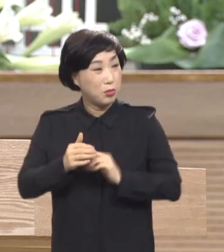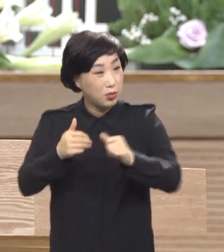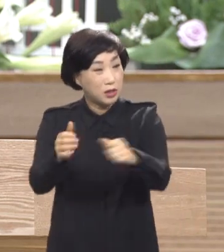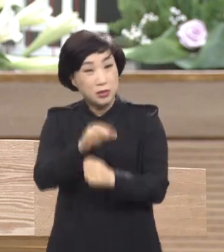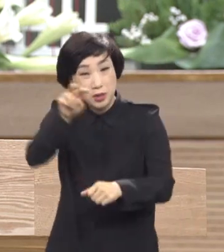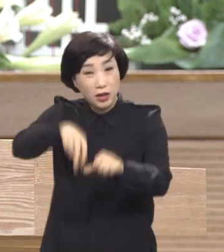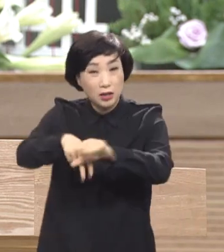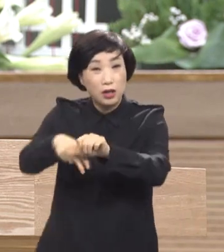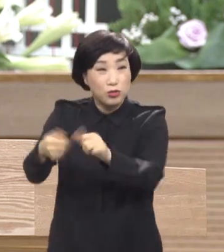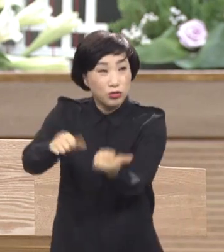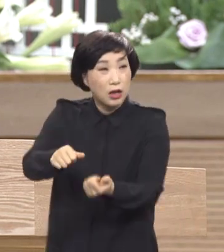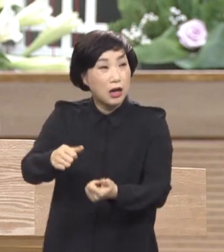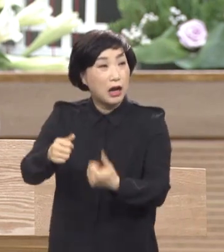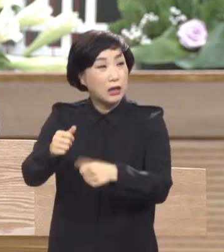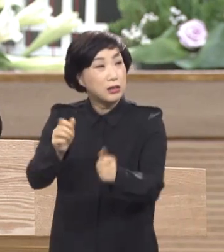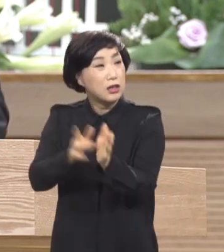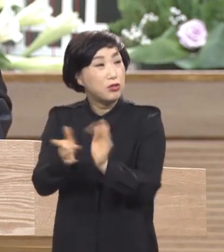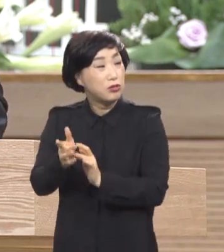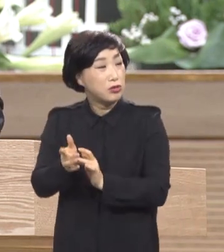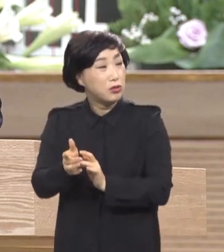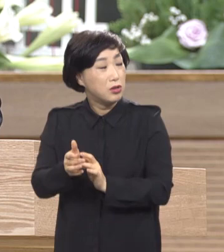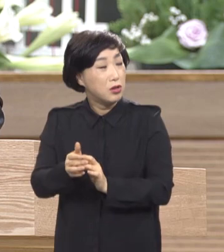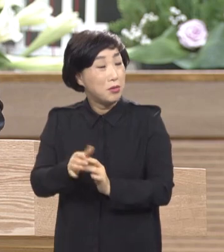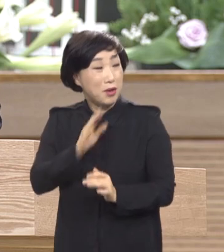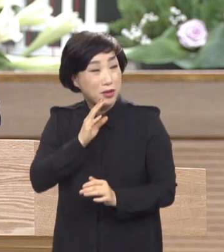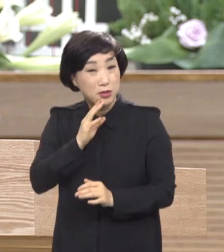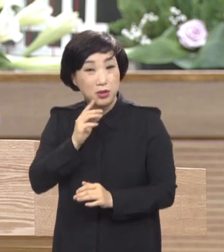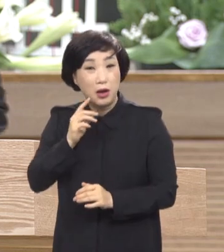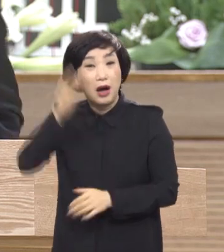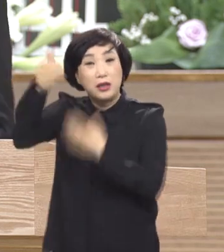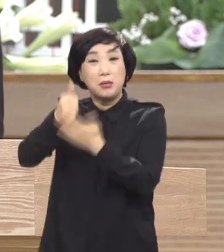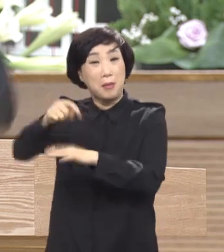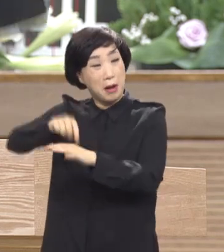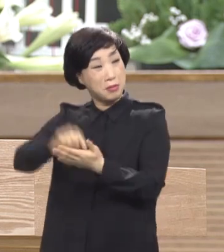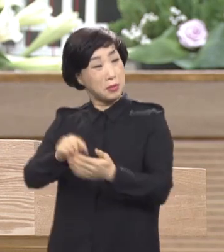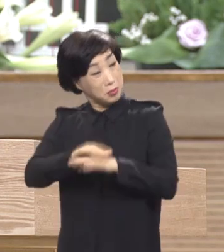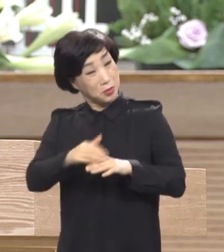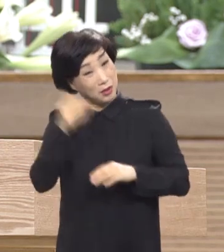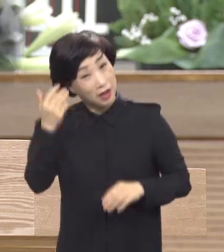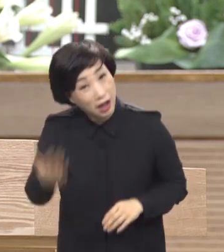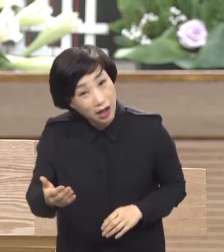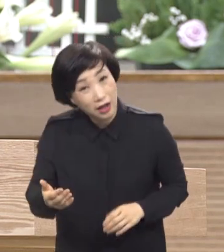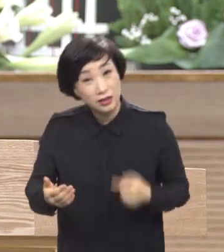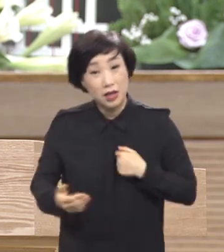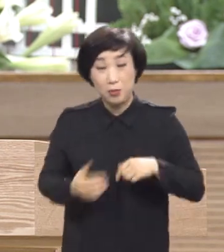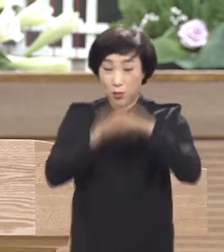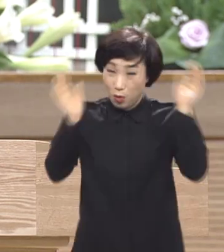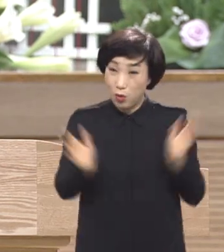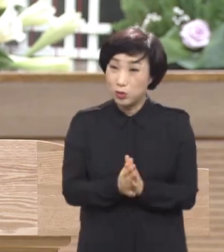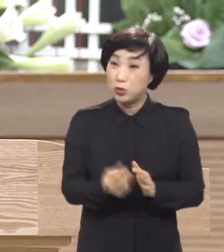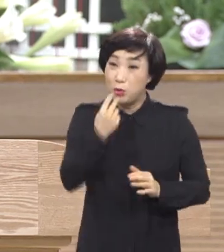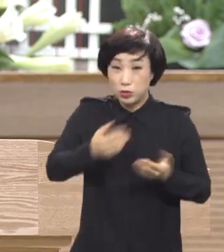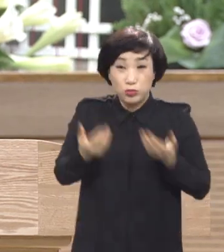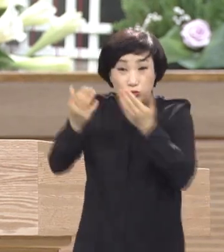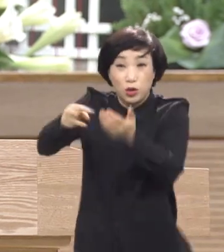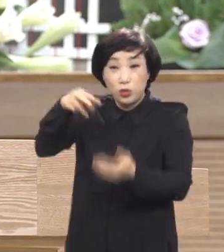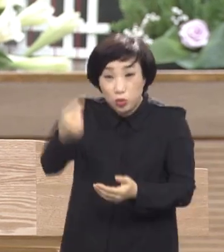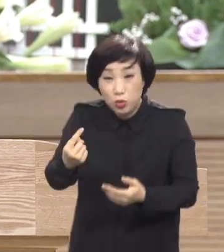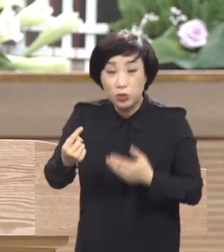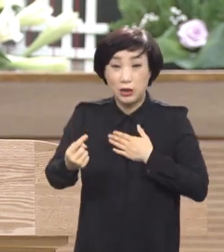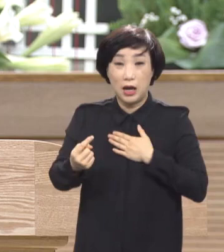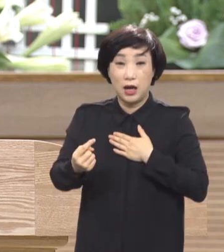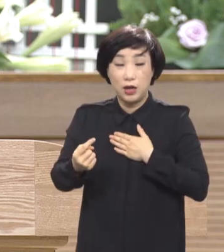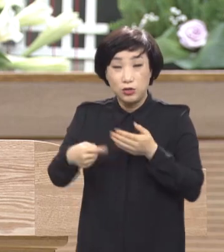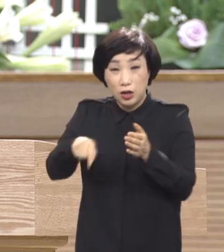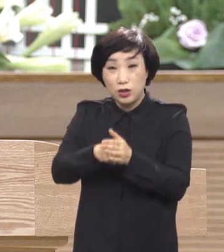여러분은 내 목숨을 다 드린들 나를 위해 죽어주신 주님의 피 흘리신